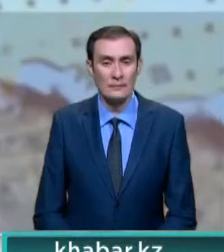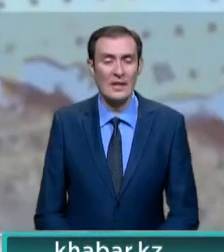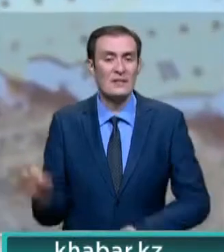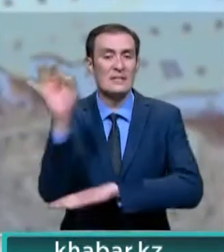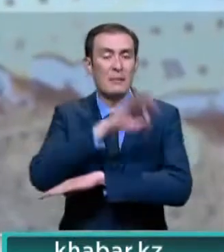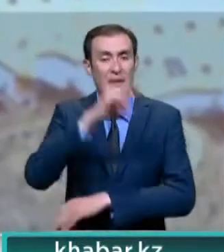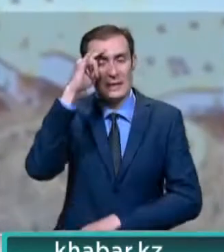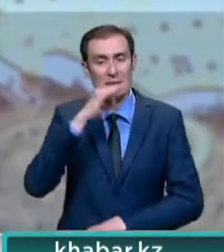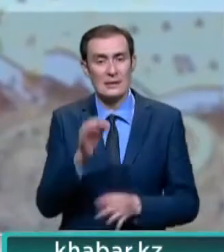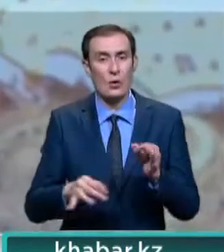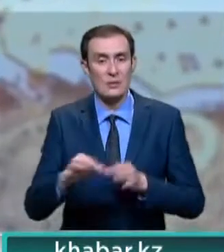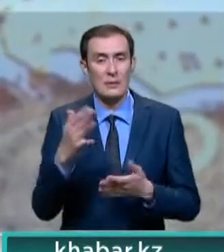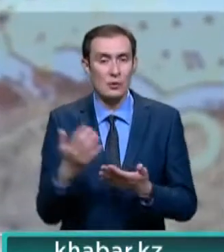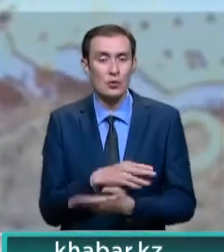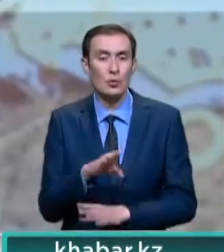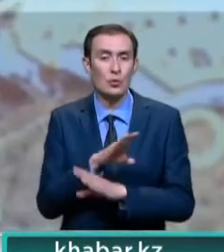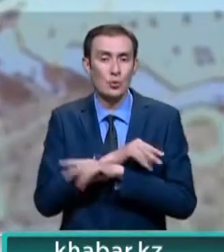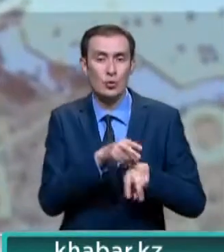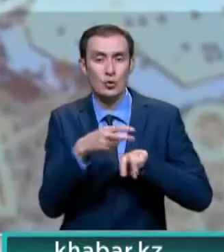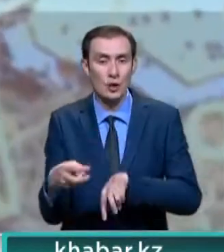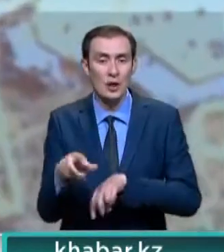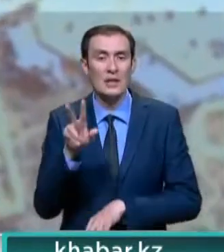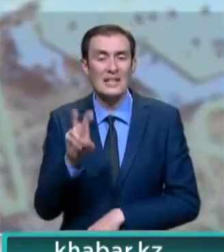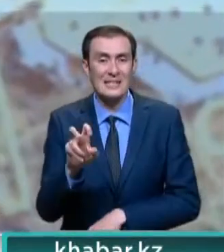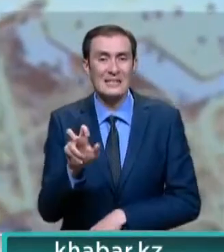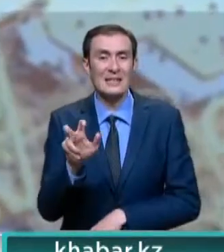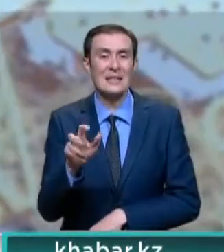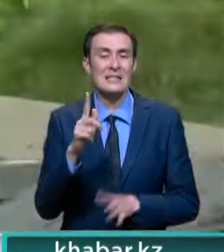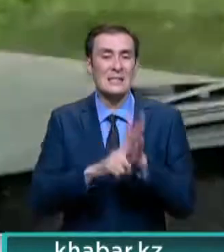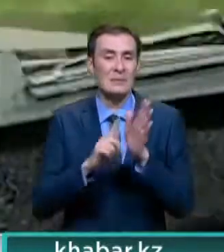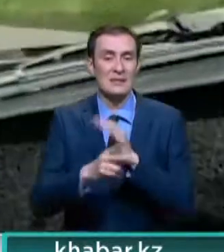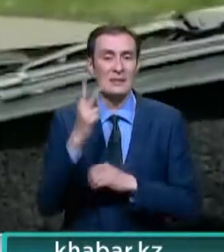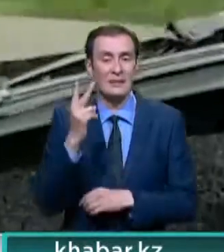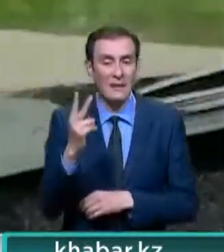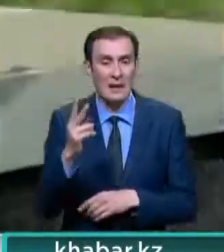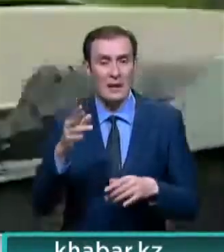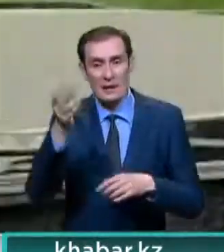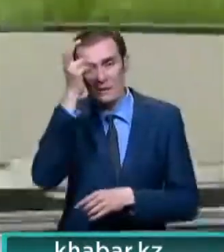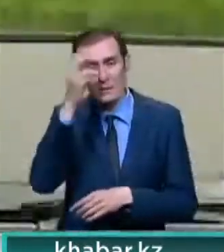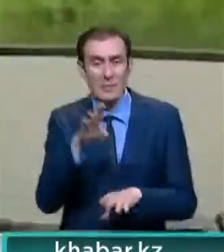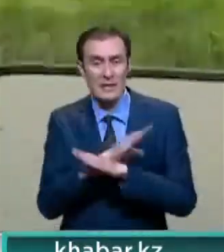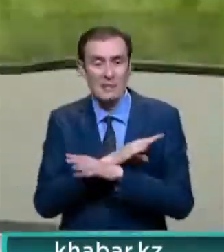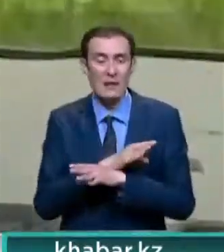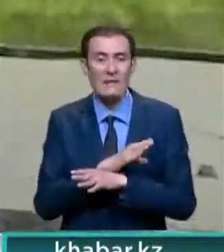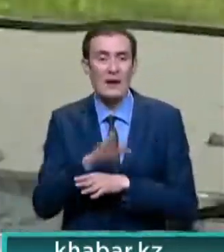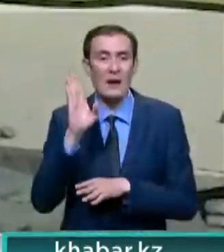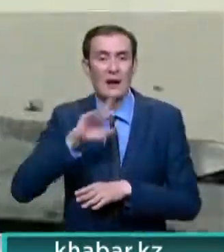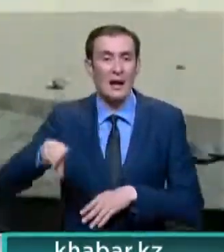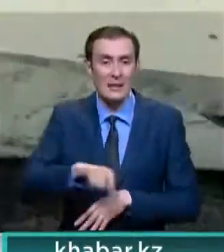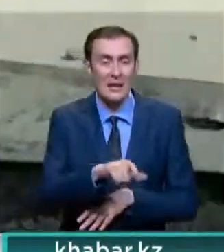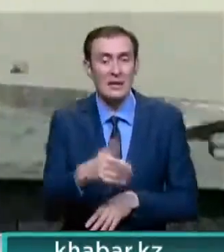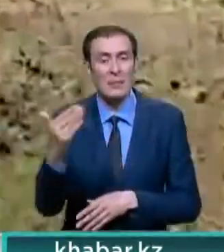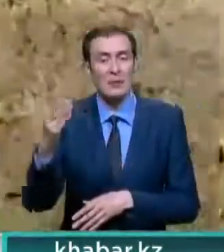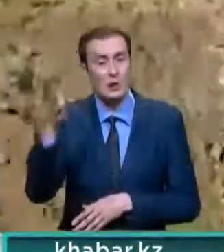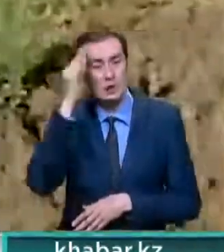В Западно-Казахстанской области обнаружены туши 372 сайгаков. Три самца и неразродившиеся самки погибли в оросительном канале, где, по